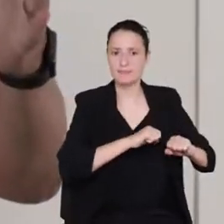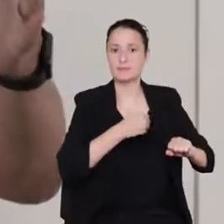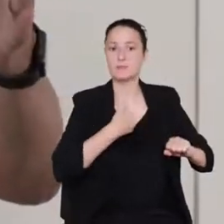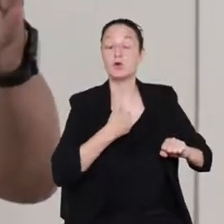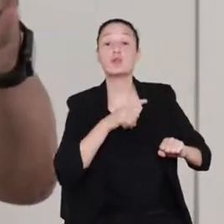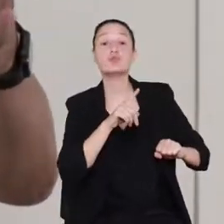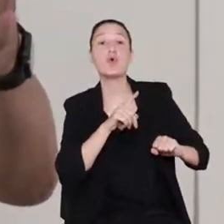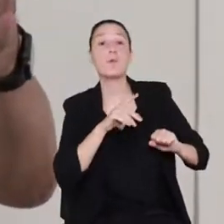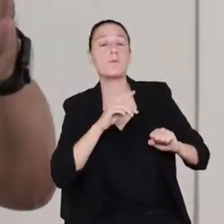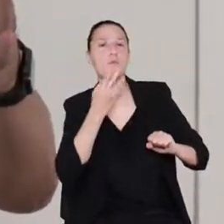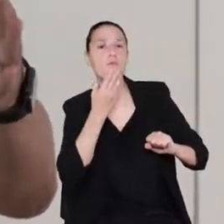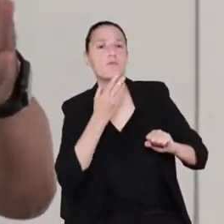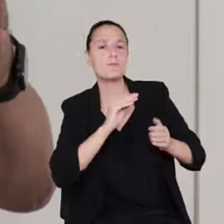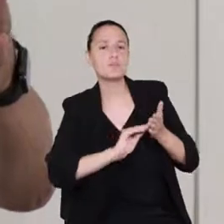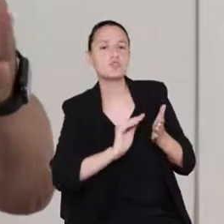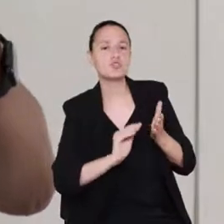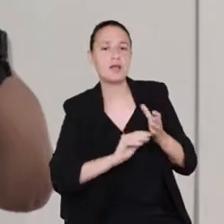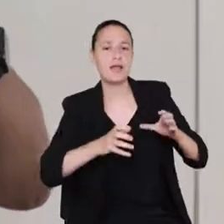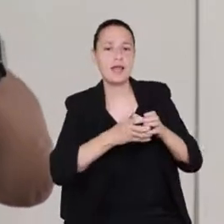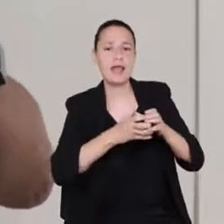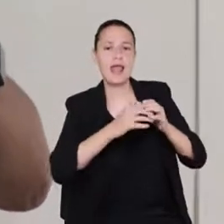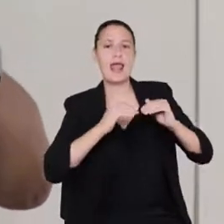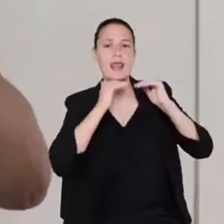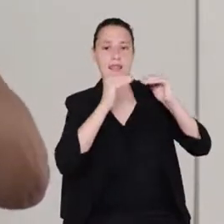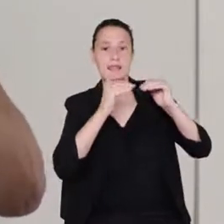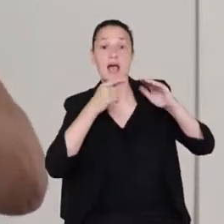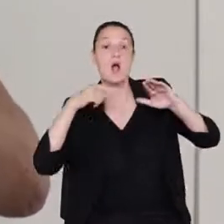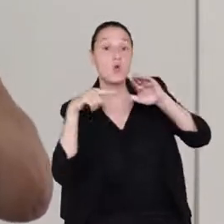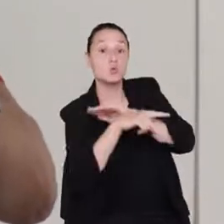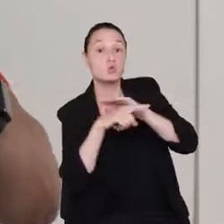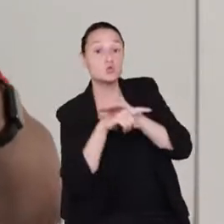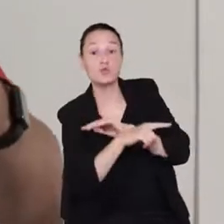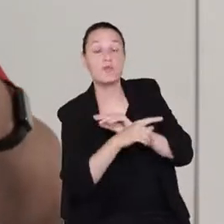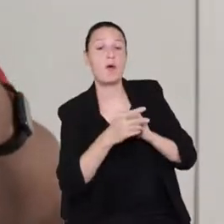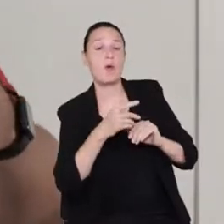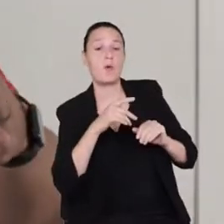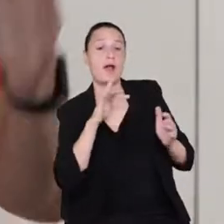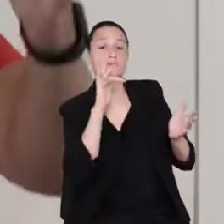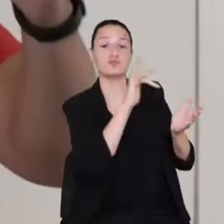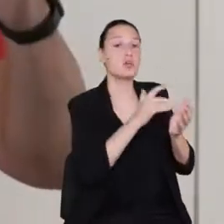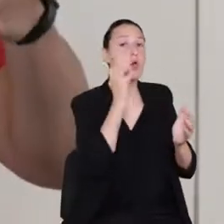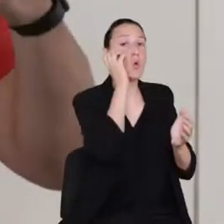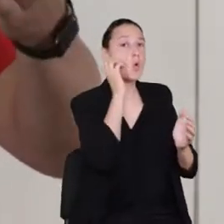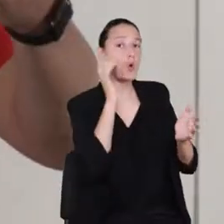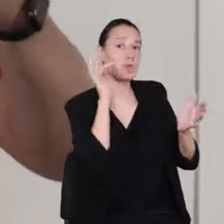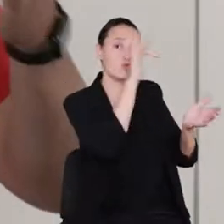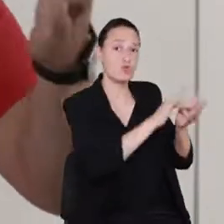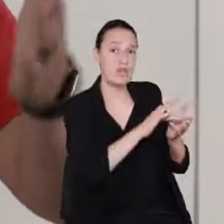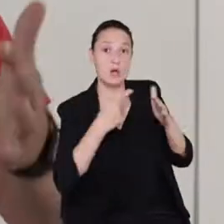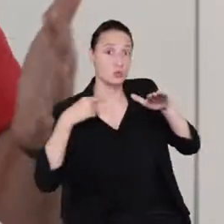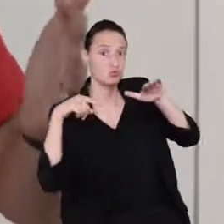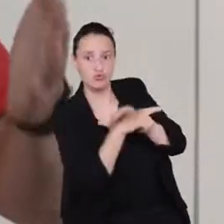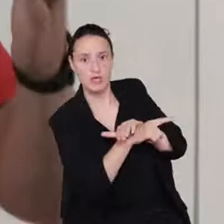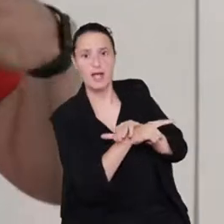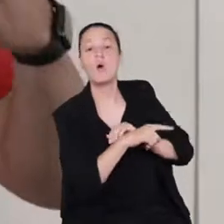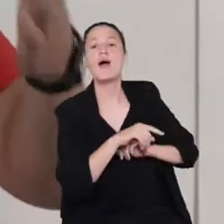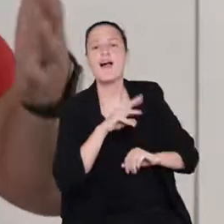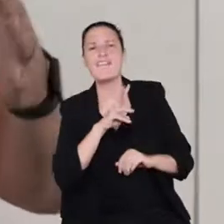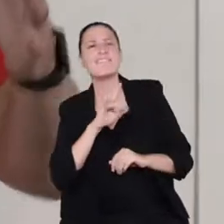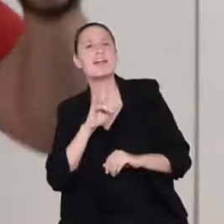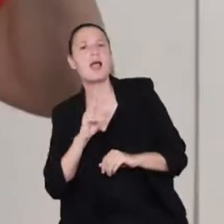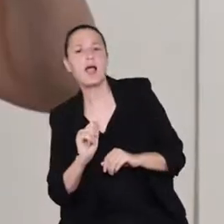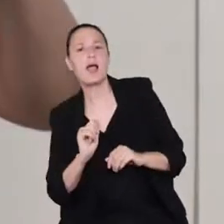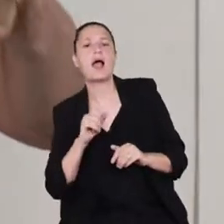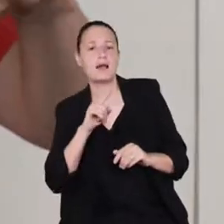elicie sanacyjnej uciekającej przez Zaleszczyki do Rumunii w 1939 roku. No i Wyka, jak część z Państwa wie, spędził